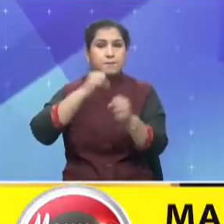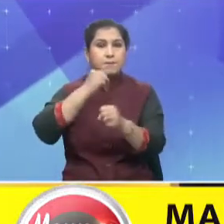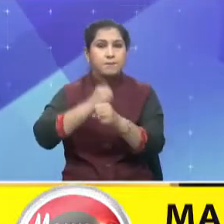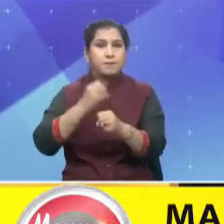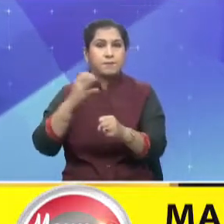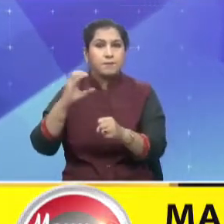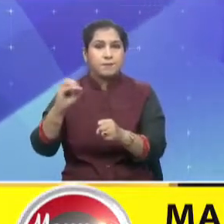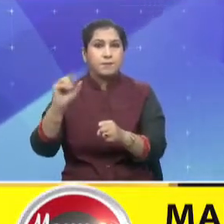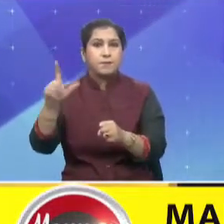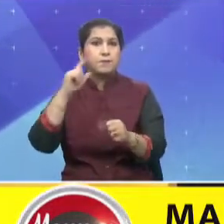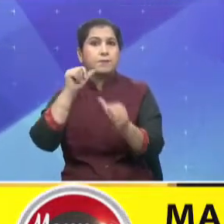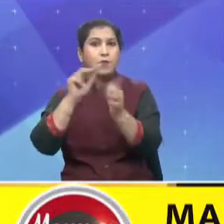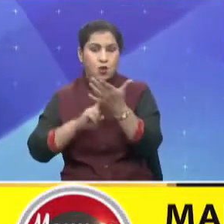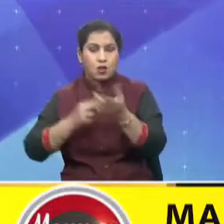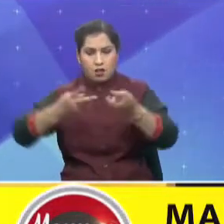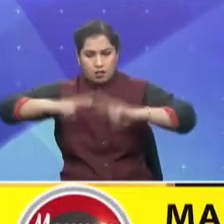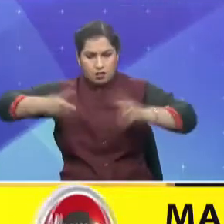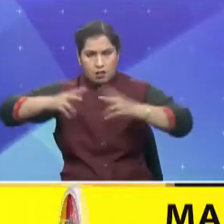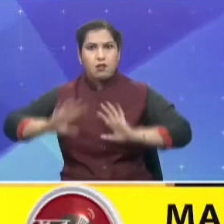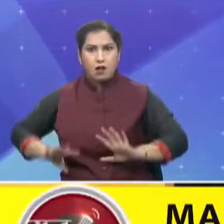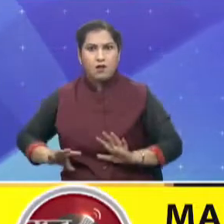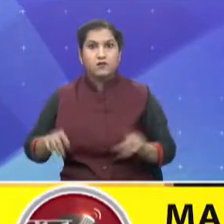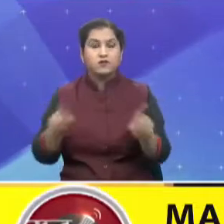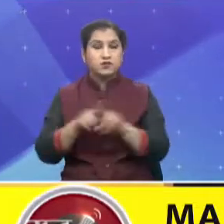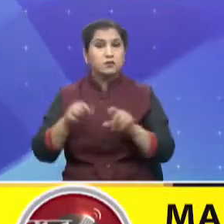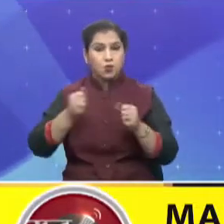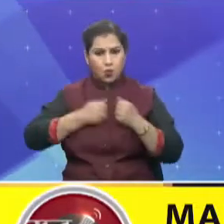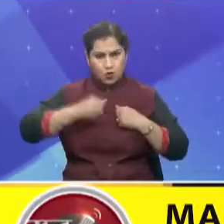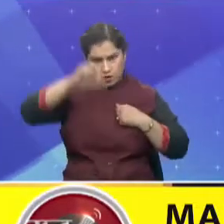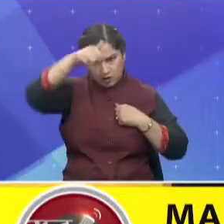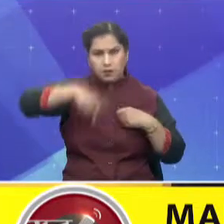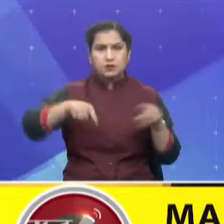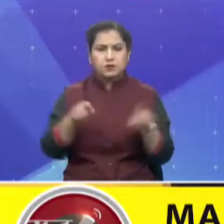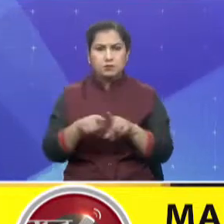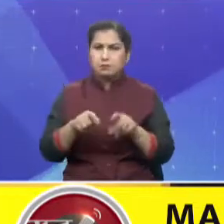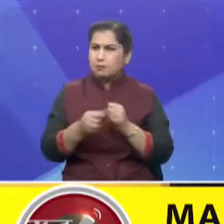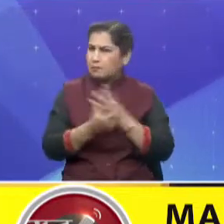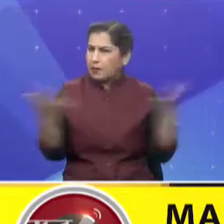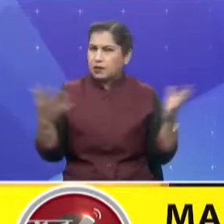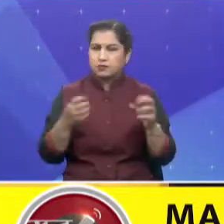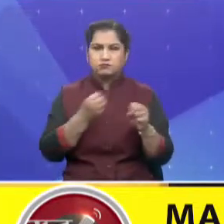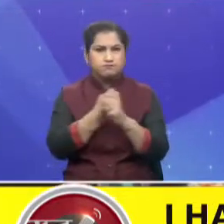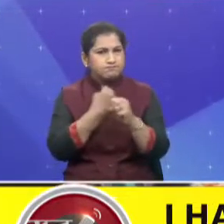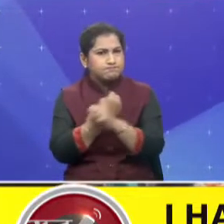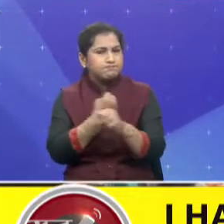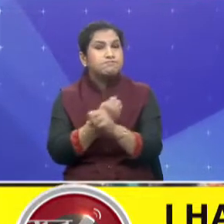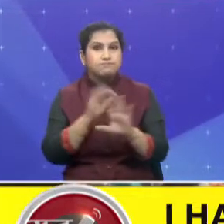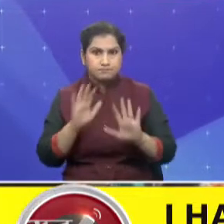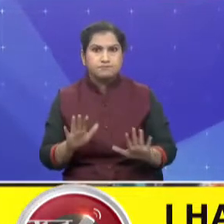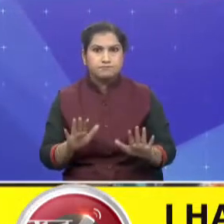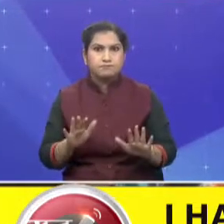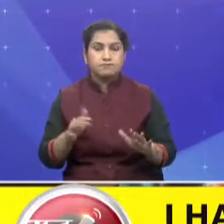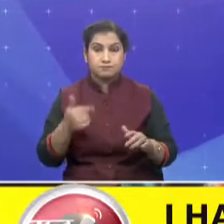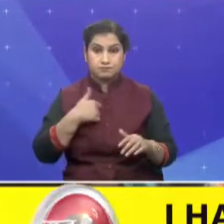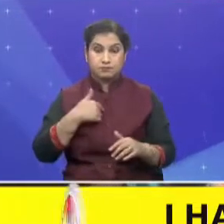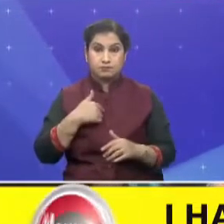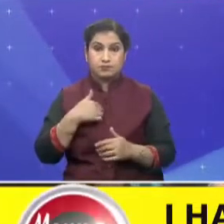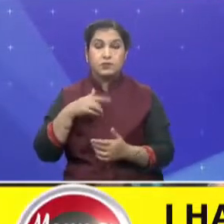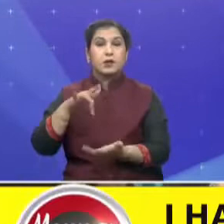भी इस तरह के जज्बे के साथ बहुत लोग काम कर रहे हैं। मुझे गोवा